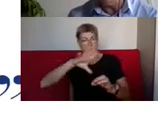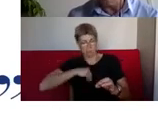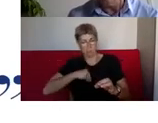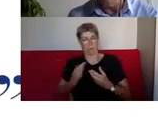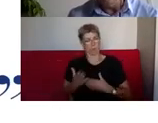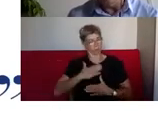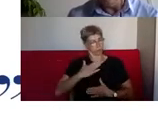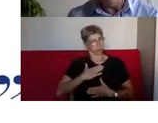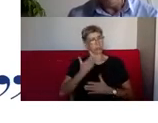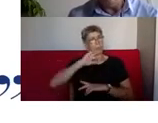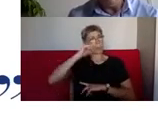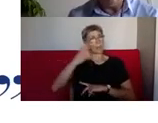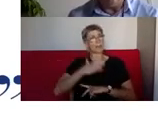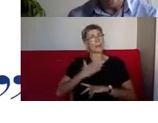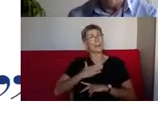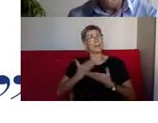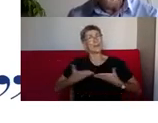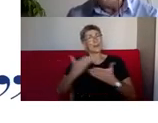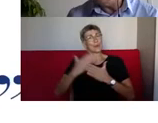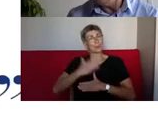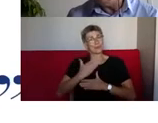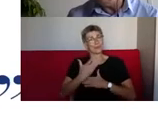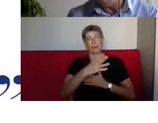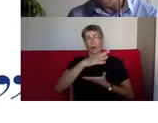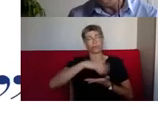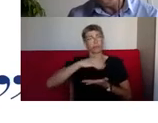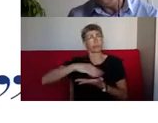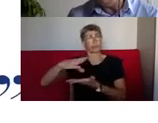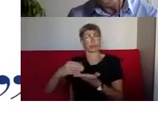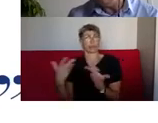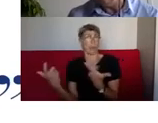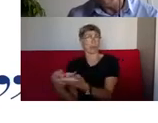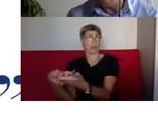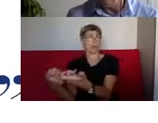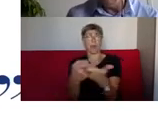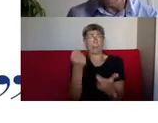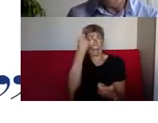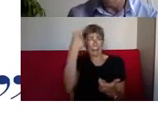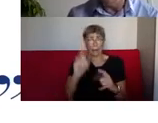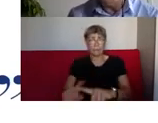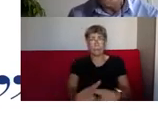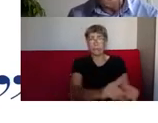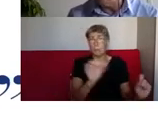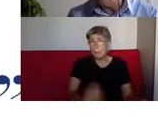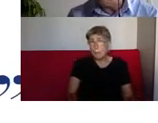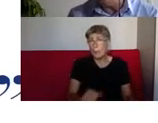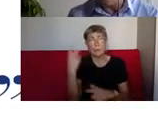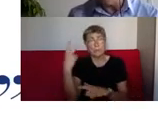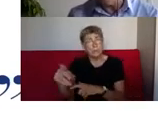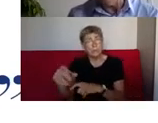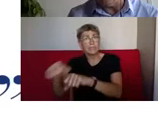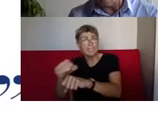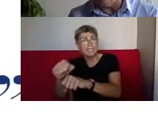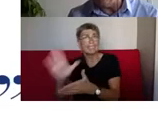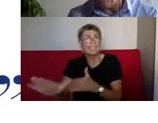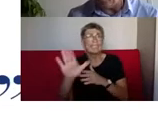aussi son savoir-faire. Il est évident qu'on peut proposer, chaque pays peut proposer des idées par rapport à des actions possibles et après,